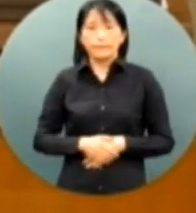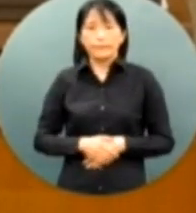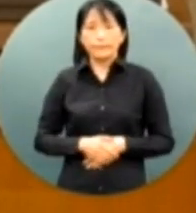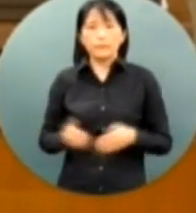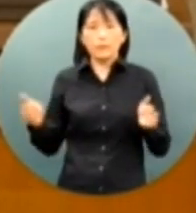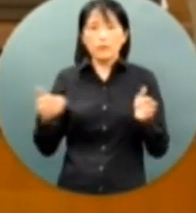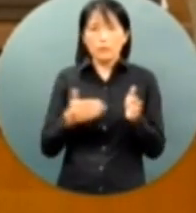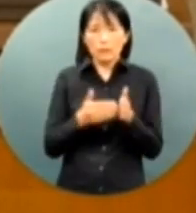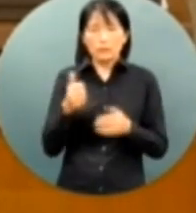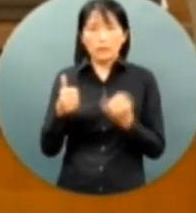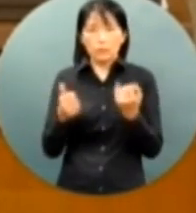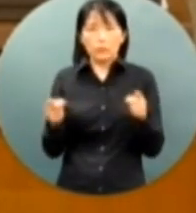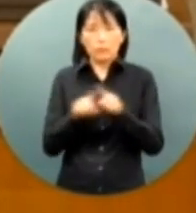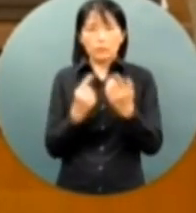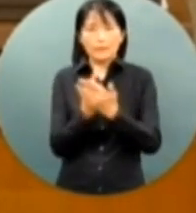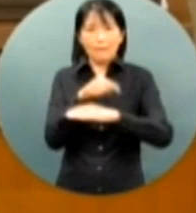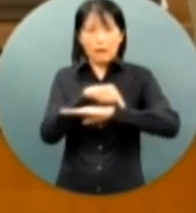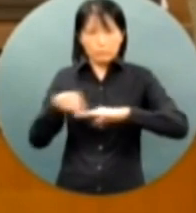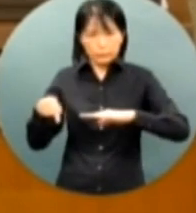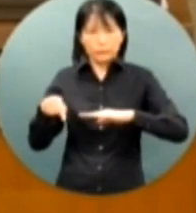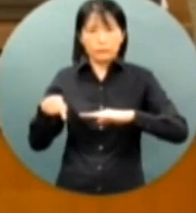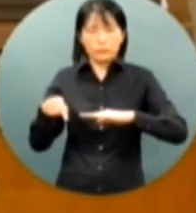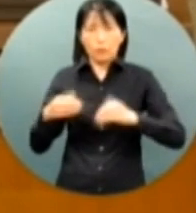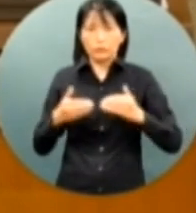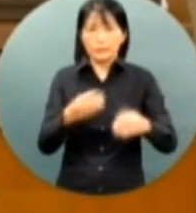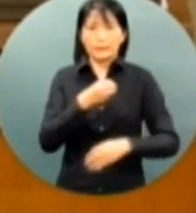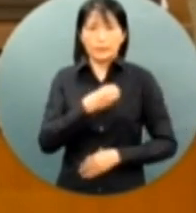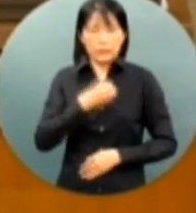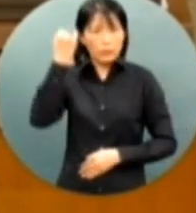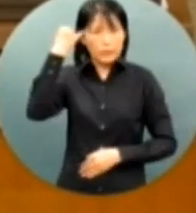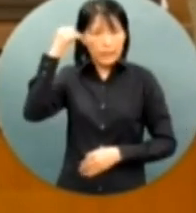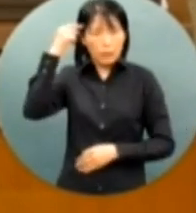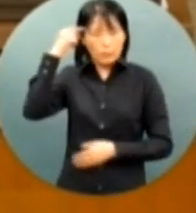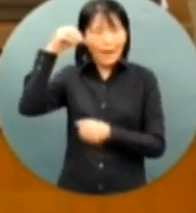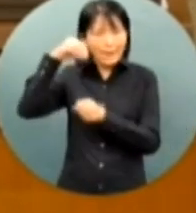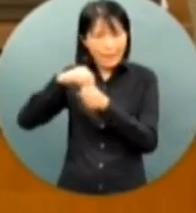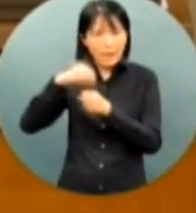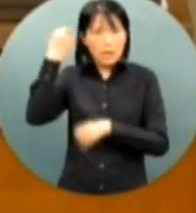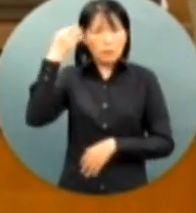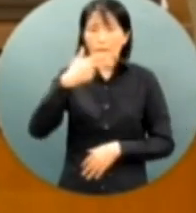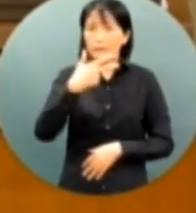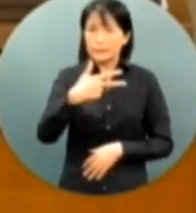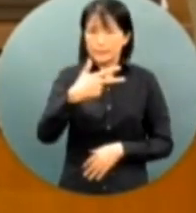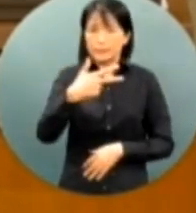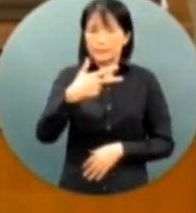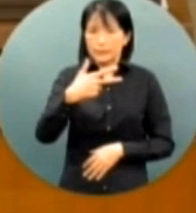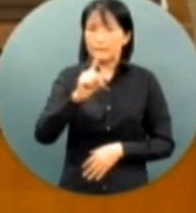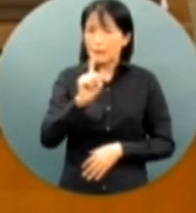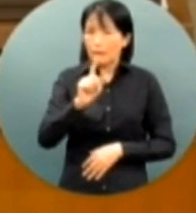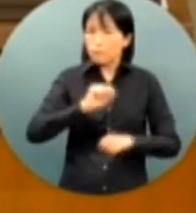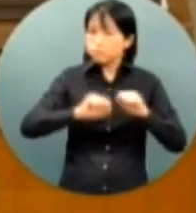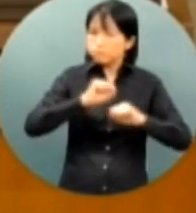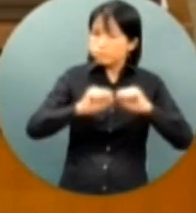最後に男女共同参画のこの度の推進員の意見を受けて、倉吉市に何かアクションを起